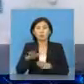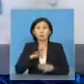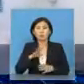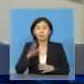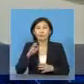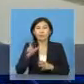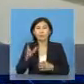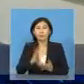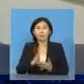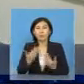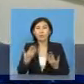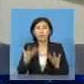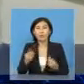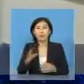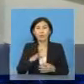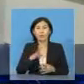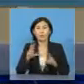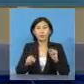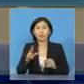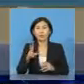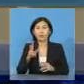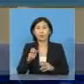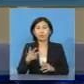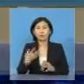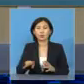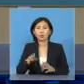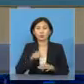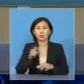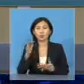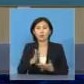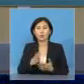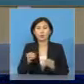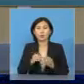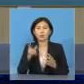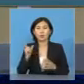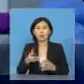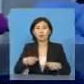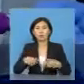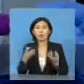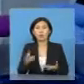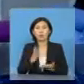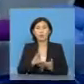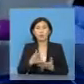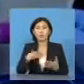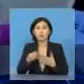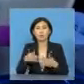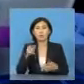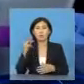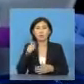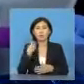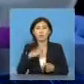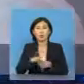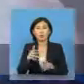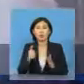500 человек. На сегодняшний день здесь насчитывается более 340 пациентов и еще 10 человек в реанимации. Свой профессиональный долг